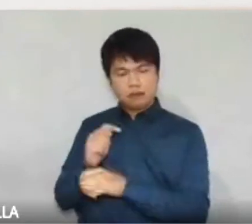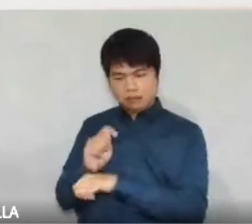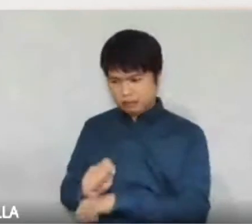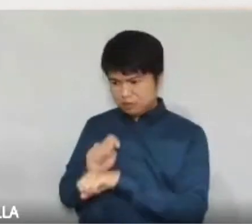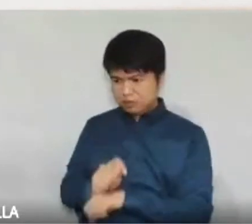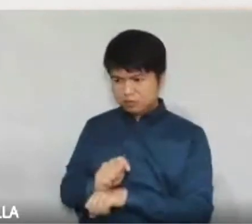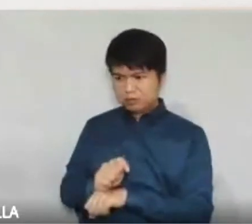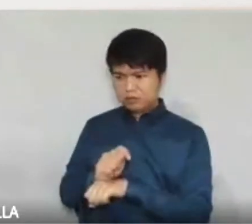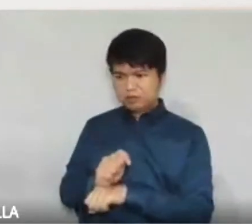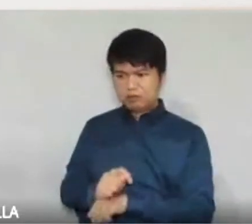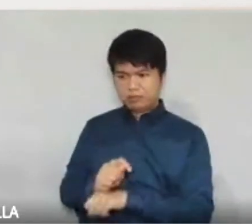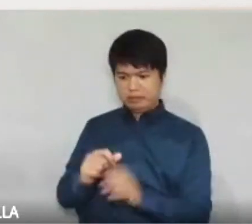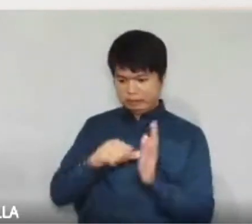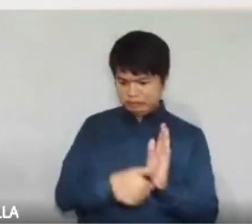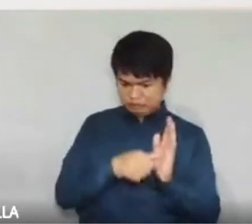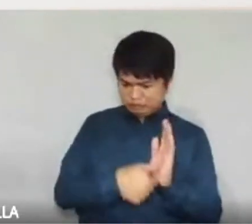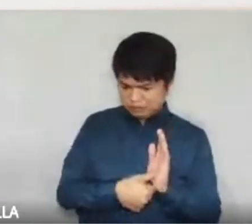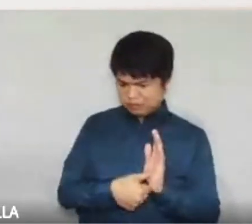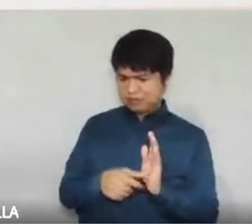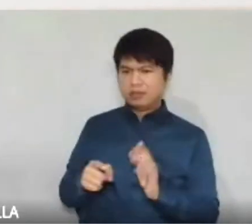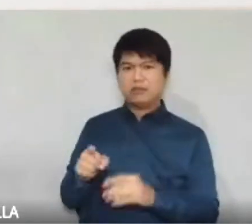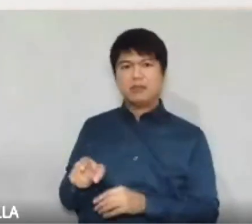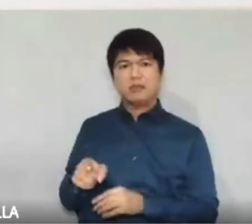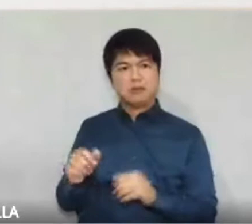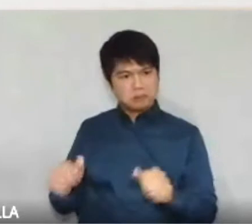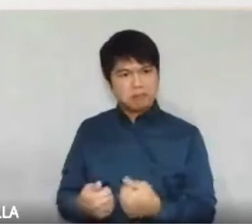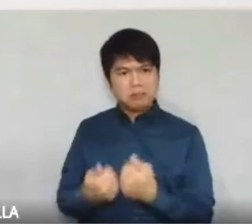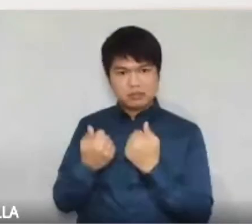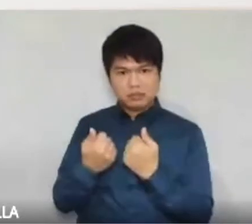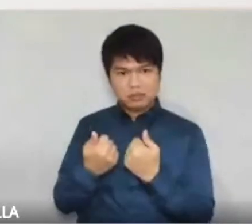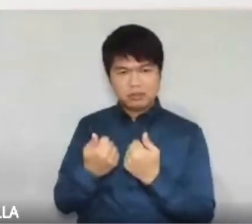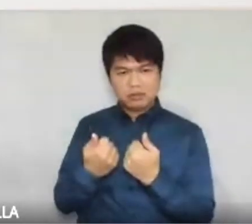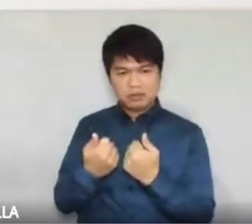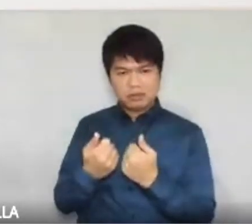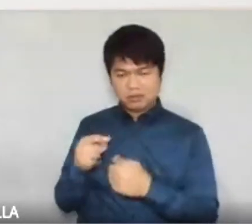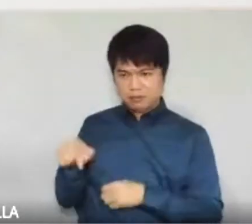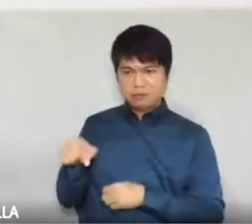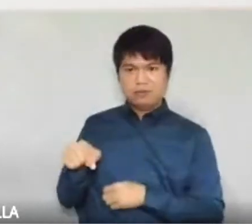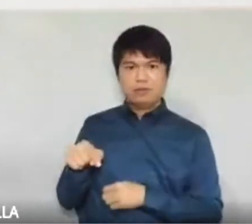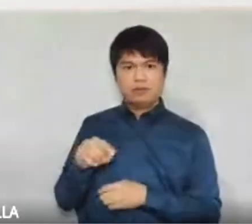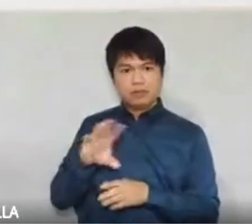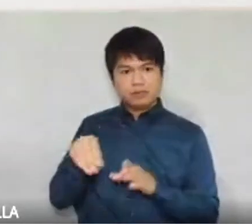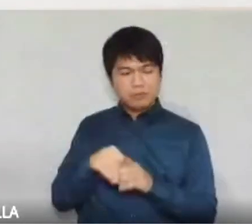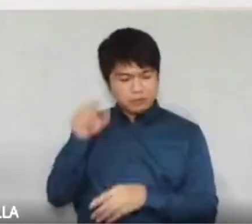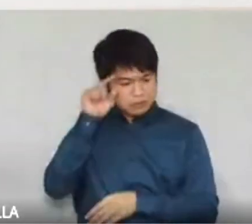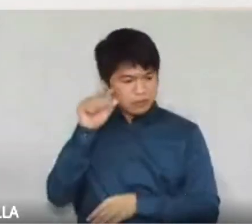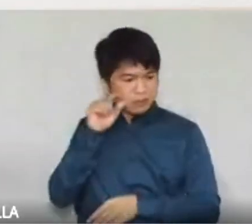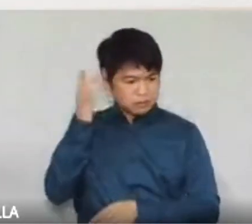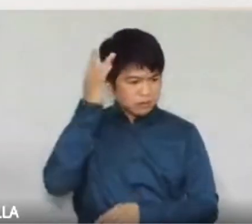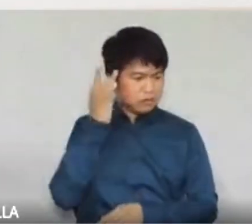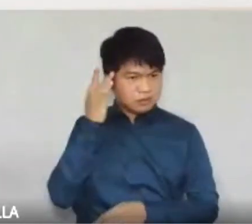stigma ay nakitang mga potensyal na challenge dito at pati na rin sa gender-sensitive